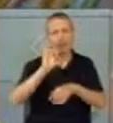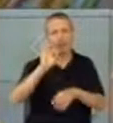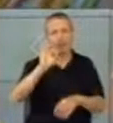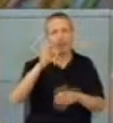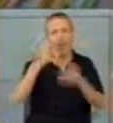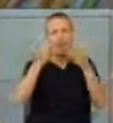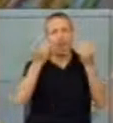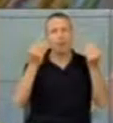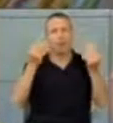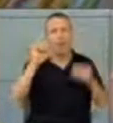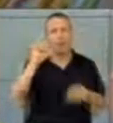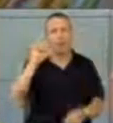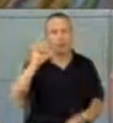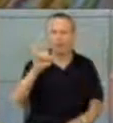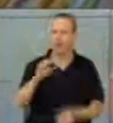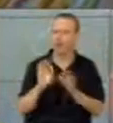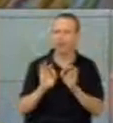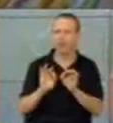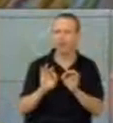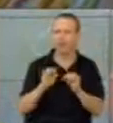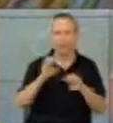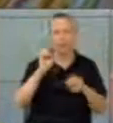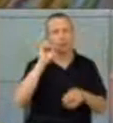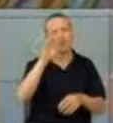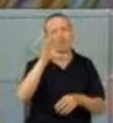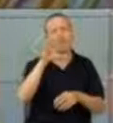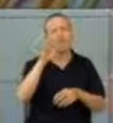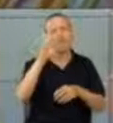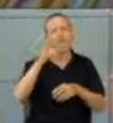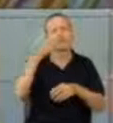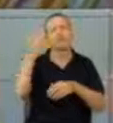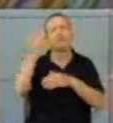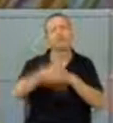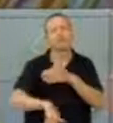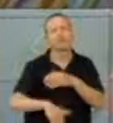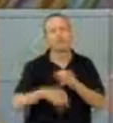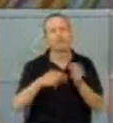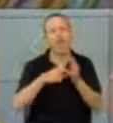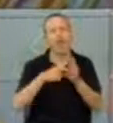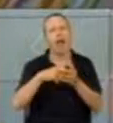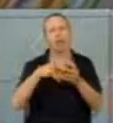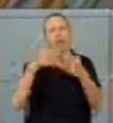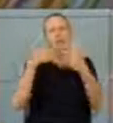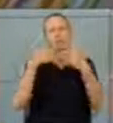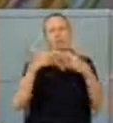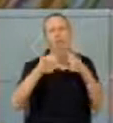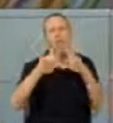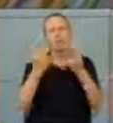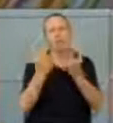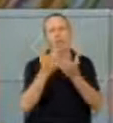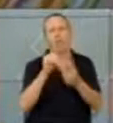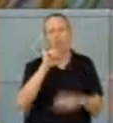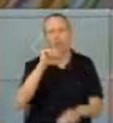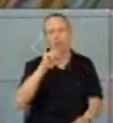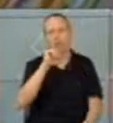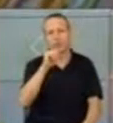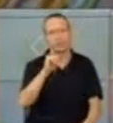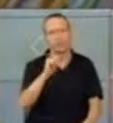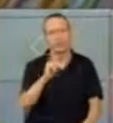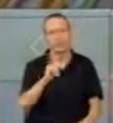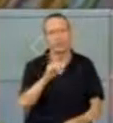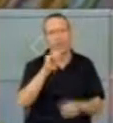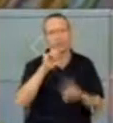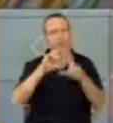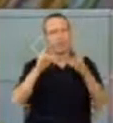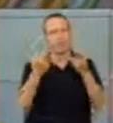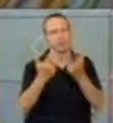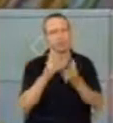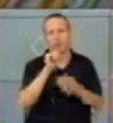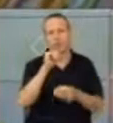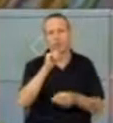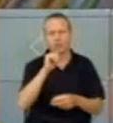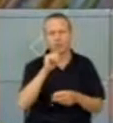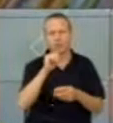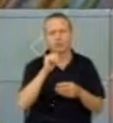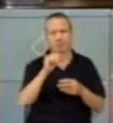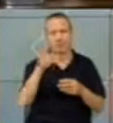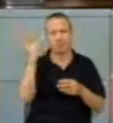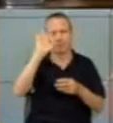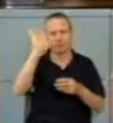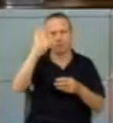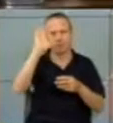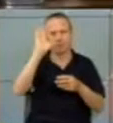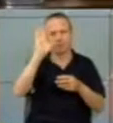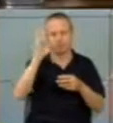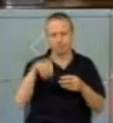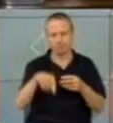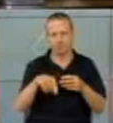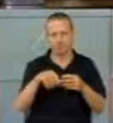אנחנו ממש. את השידורים האלה חייבים להפסיק, כי הציבור לא רוצה. זה המקרה, הציבור לא רוצה את השידורים האלה. הרייטינג מדבר אחרת. כן.